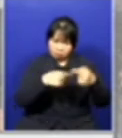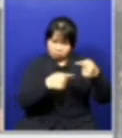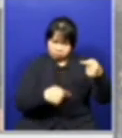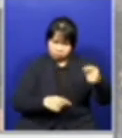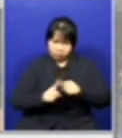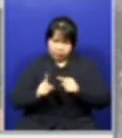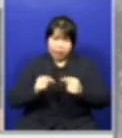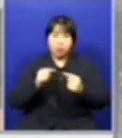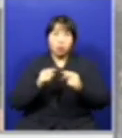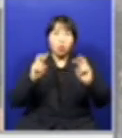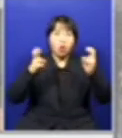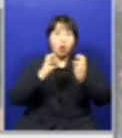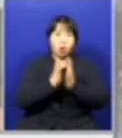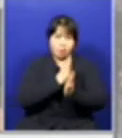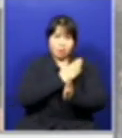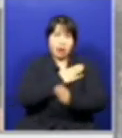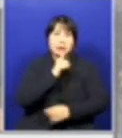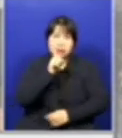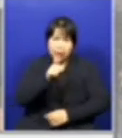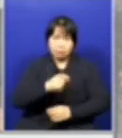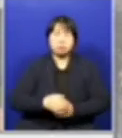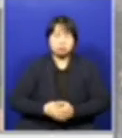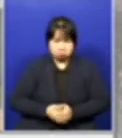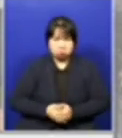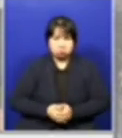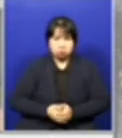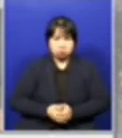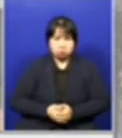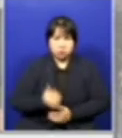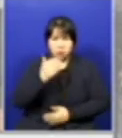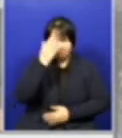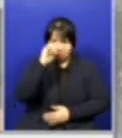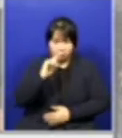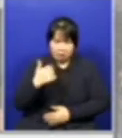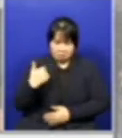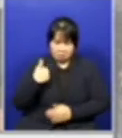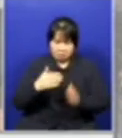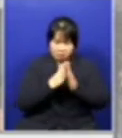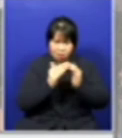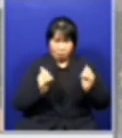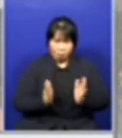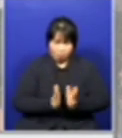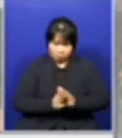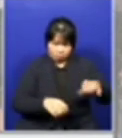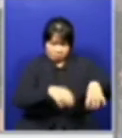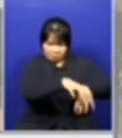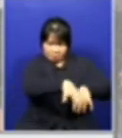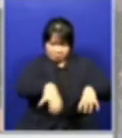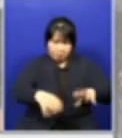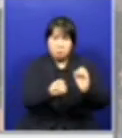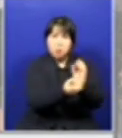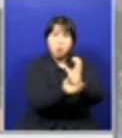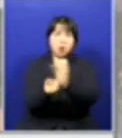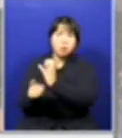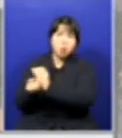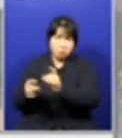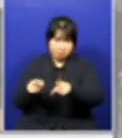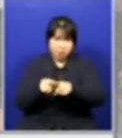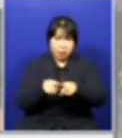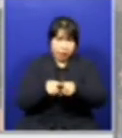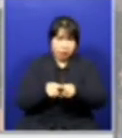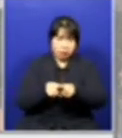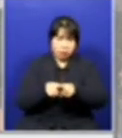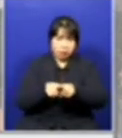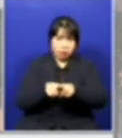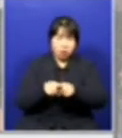มขออนุญาตว่าในท่านประธานเป็นศิษย์วัดนี่พระก็ได้รับผลกระทบในเรื่องนี้พี่น้องพระบ้านผม